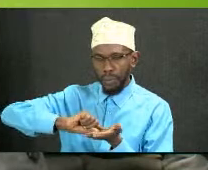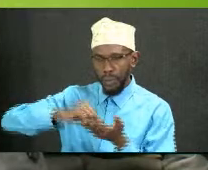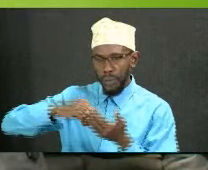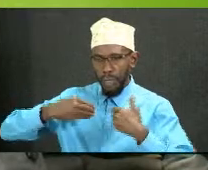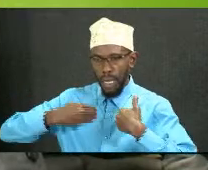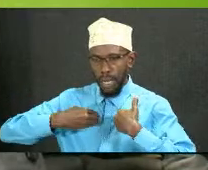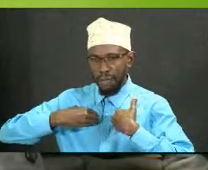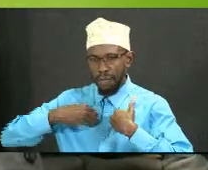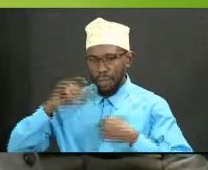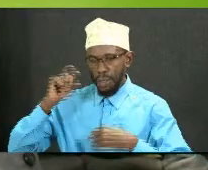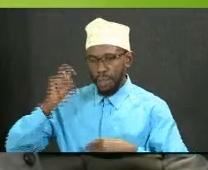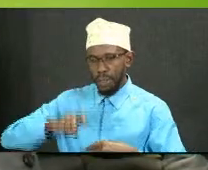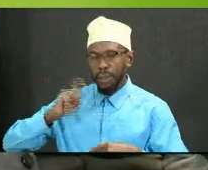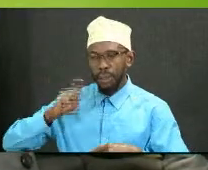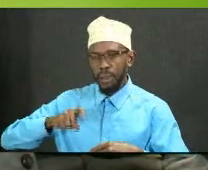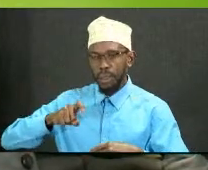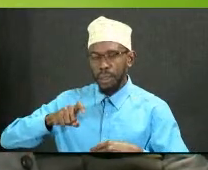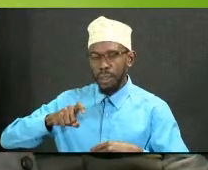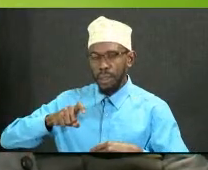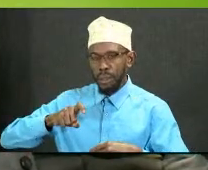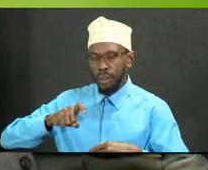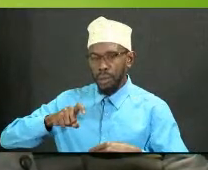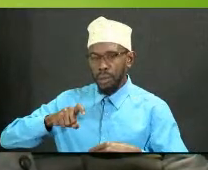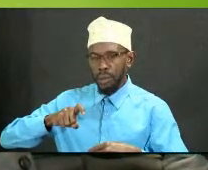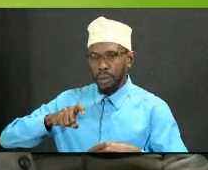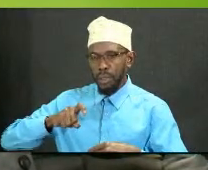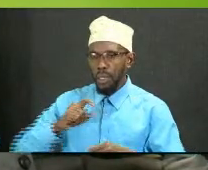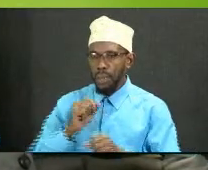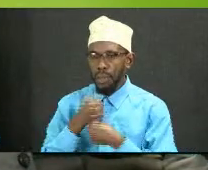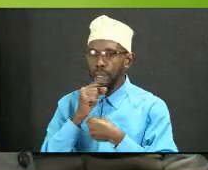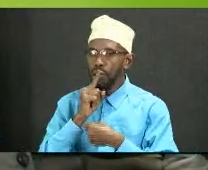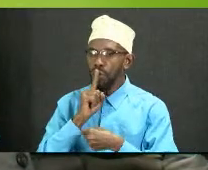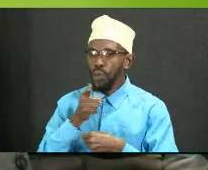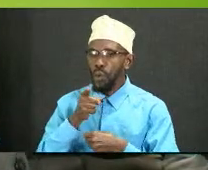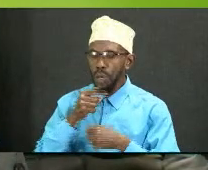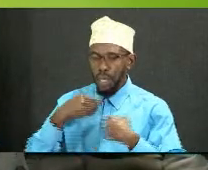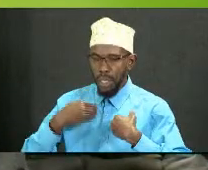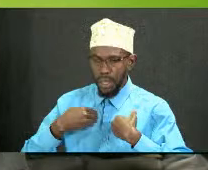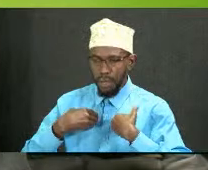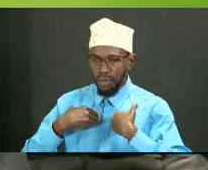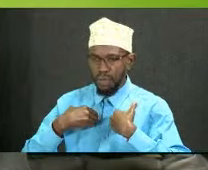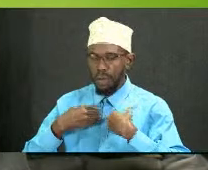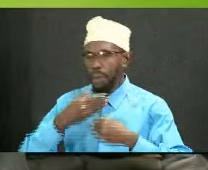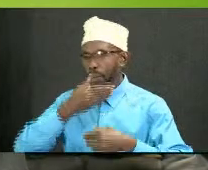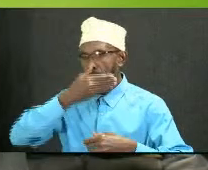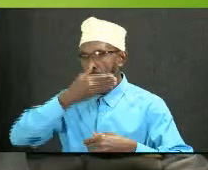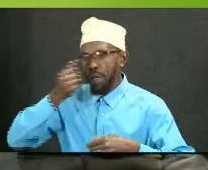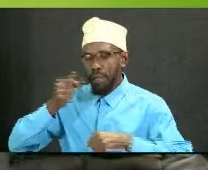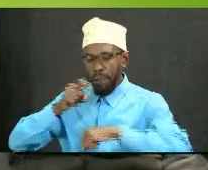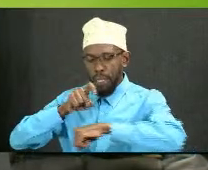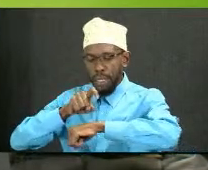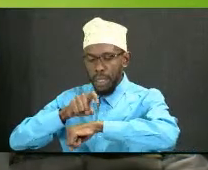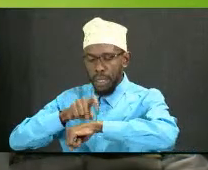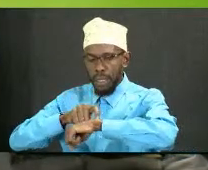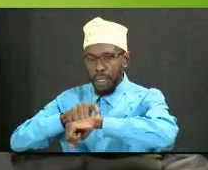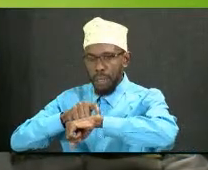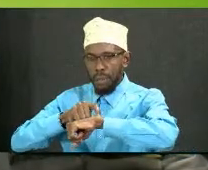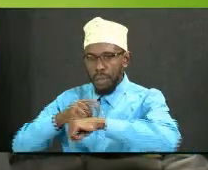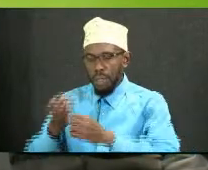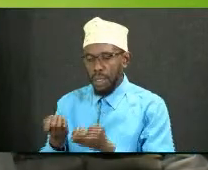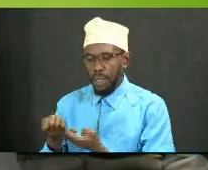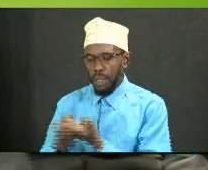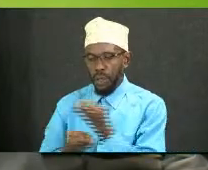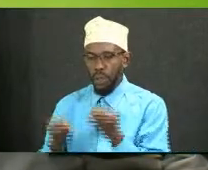kukimu mahitaji na kuweza kuhakikisha kwamba tunakuwa katika hali bora wakati huu ambapo